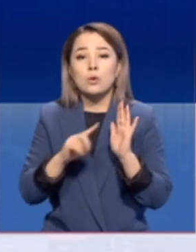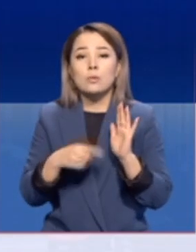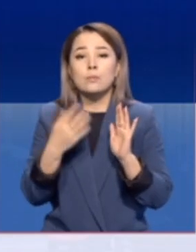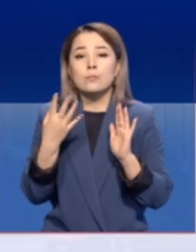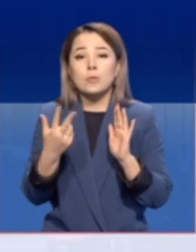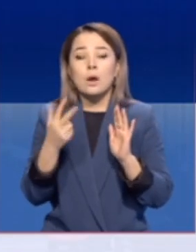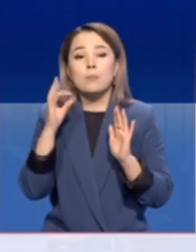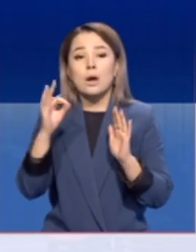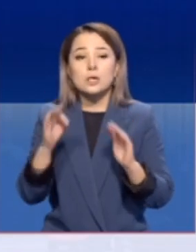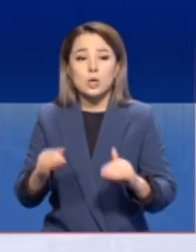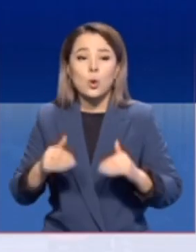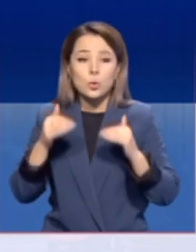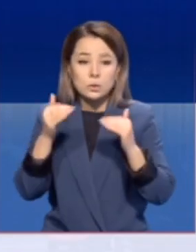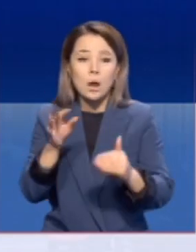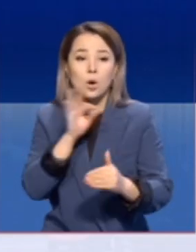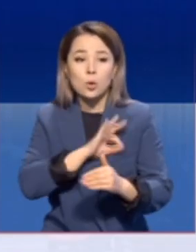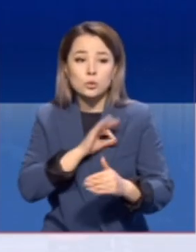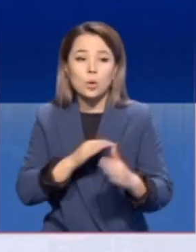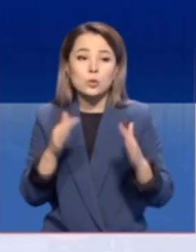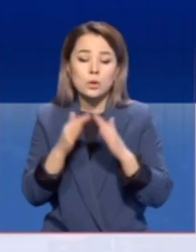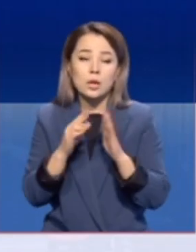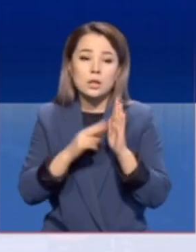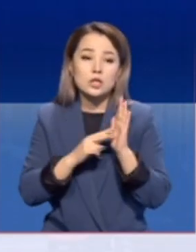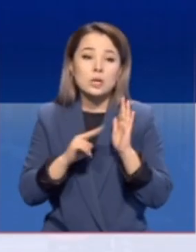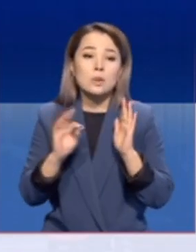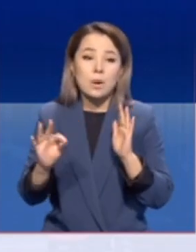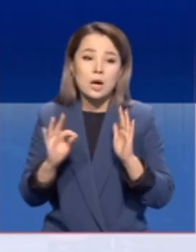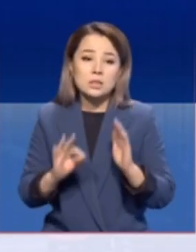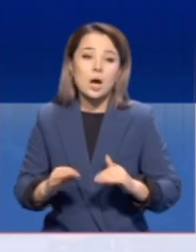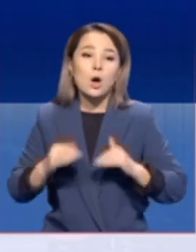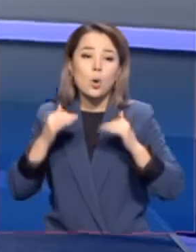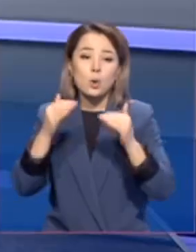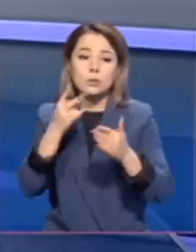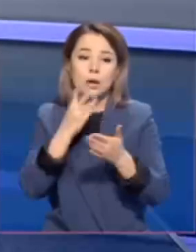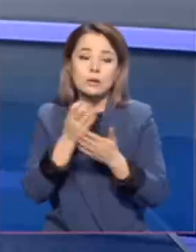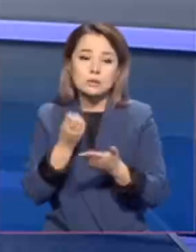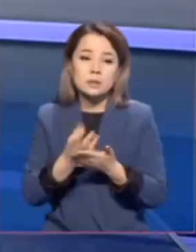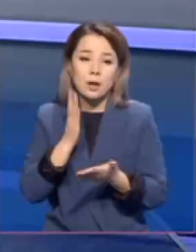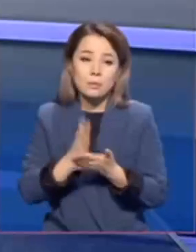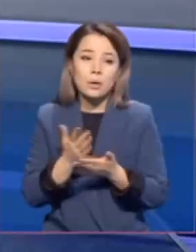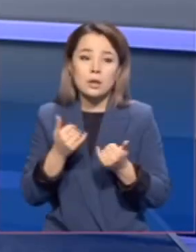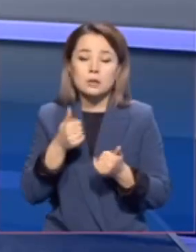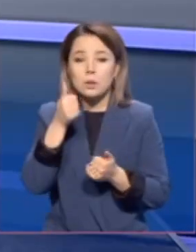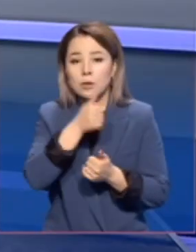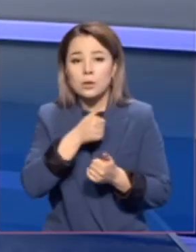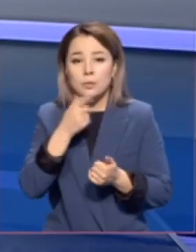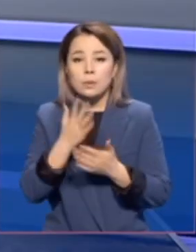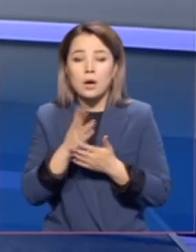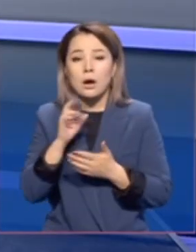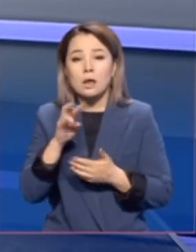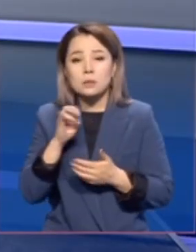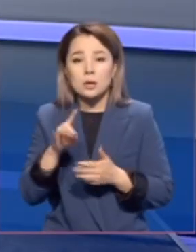9% өскені, ал қолданыстағы үйлер 7% қымбаттағаны жазылған. Оның үстіне биыл қаңтардан